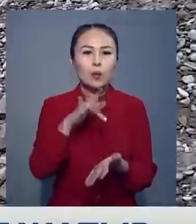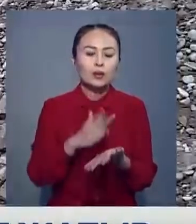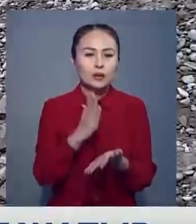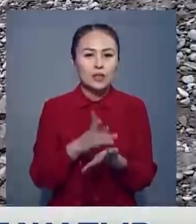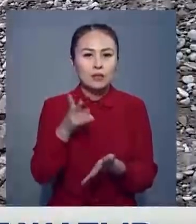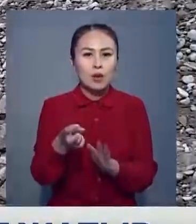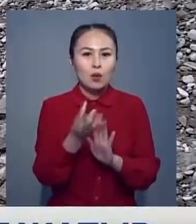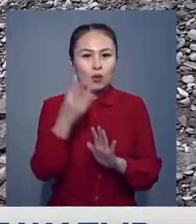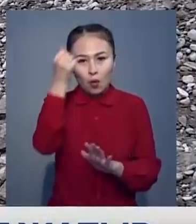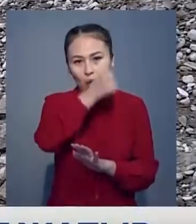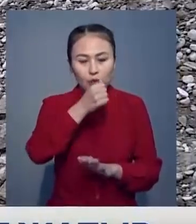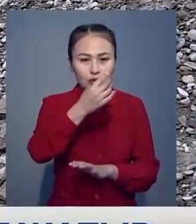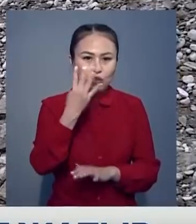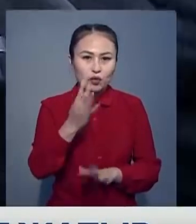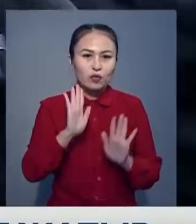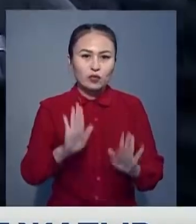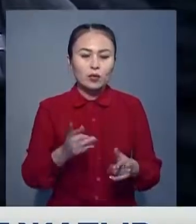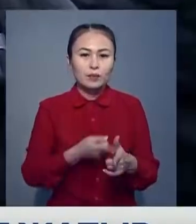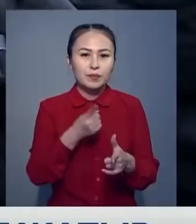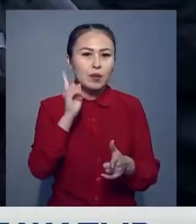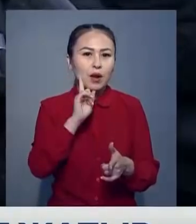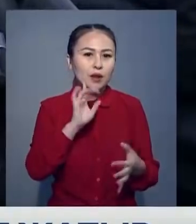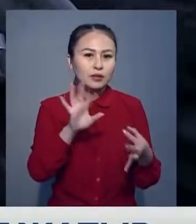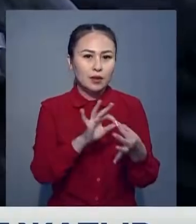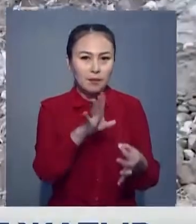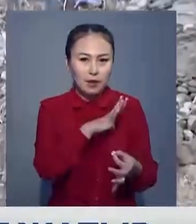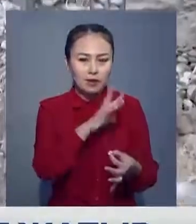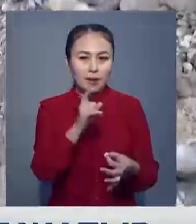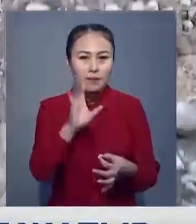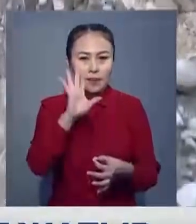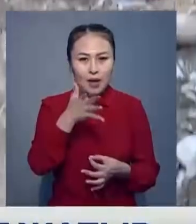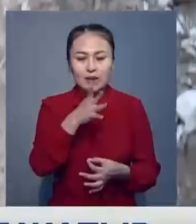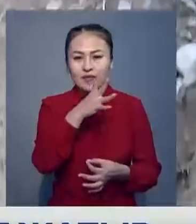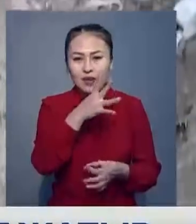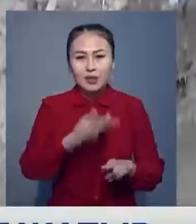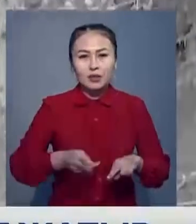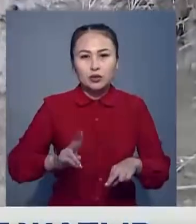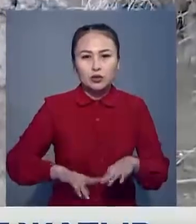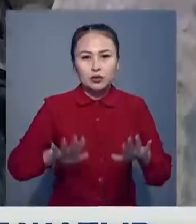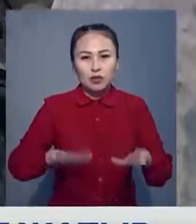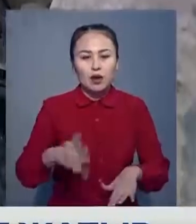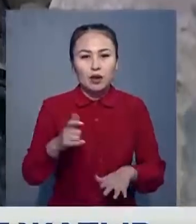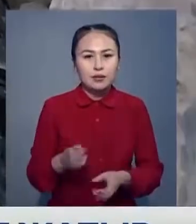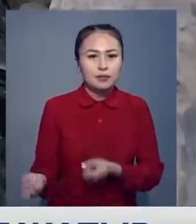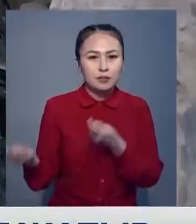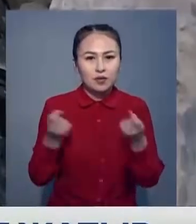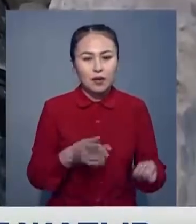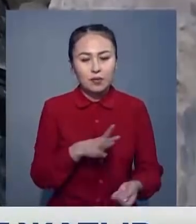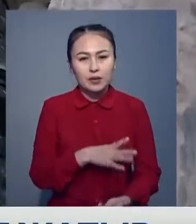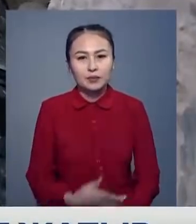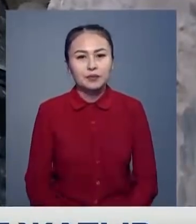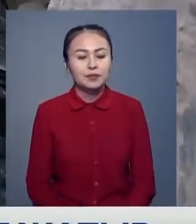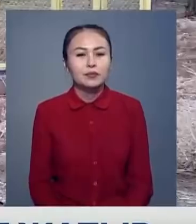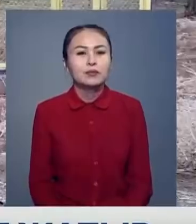осы әкімшілік аймақтардың 4-теуі ғана көгілдір отынға қосылған болатын. 5 жыл ішінде 15 аудан орталығына газ құбыры жеткізілді.